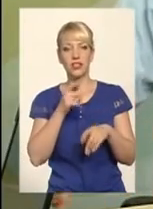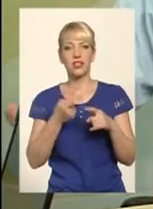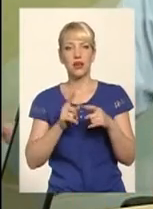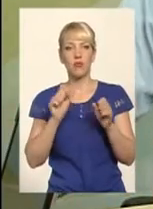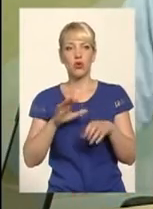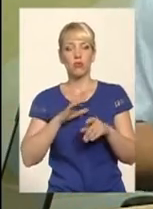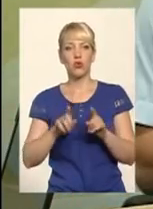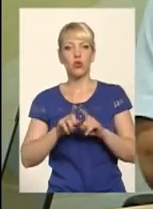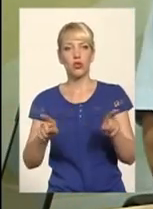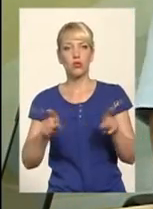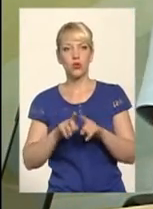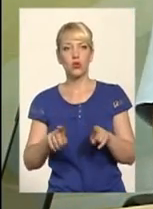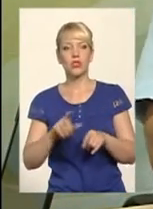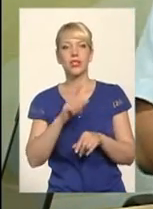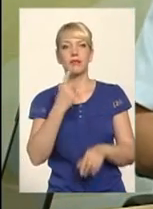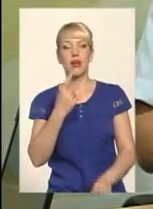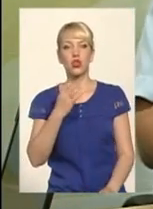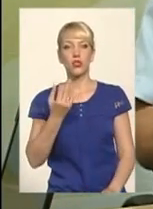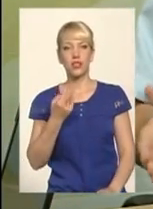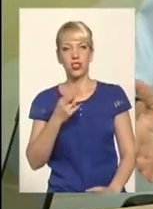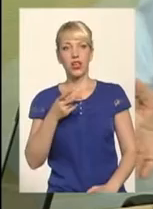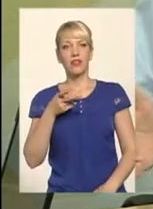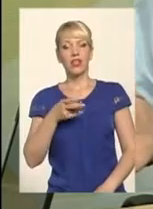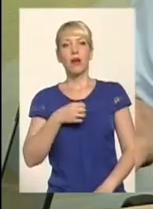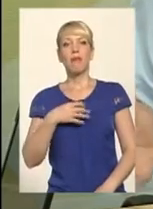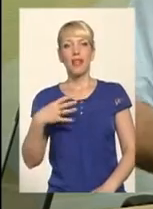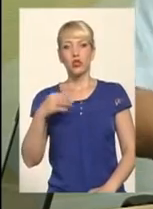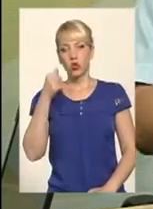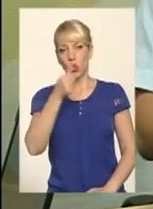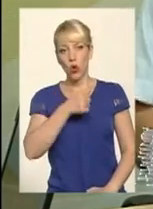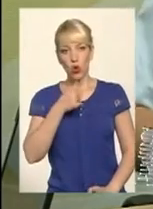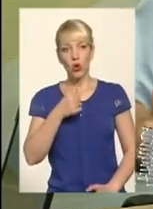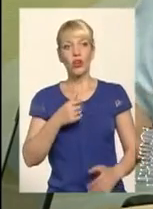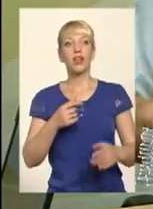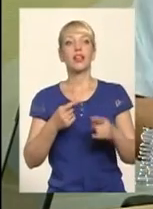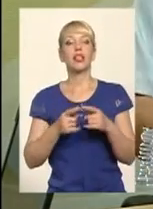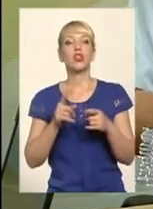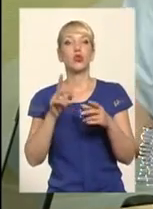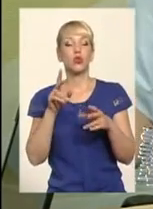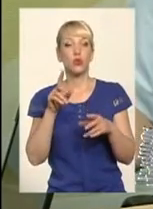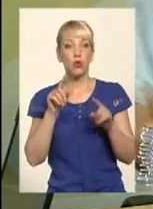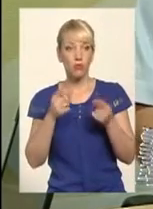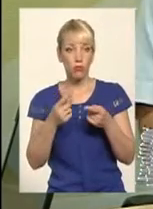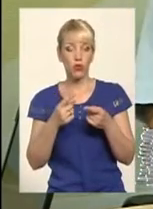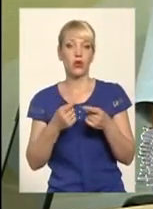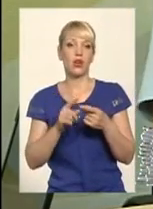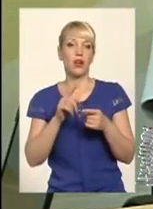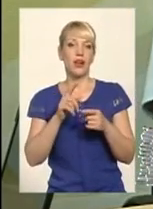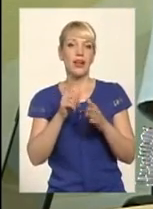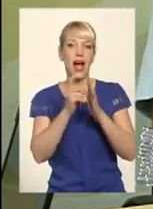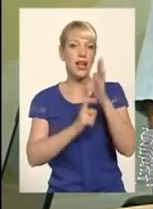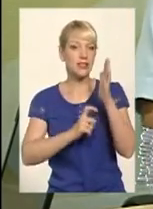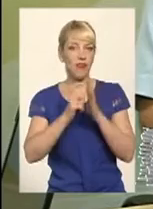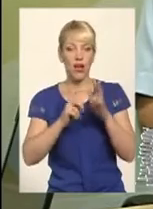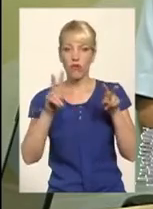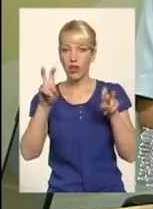1 січня 2016 року. Безумовно, сьогодні, наприклад, в таких випадках роботодавці будуть взагалі професії зварювальників не тестувати, вони будуть намагатися щось